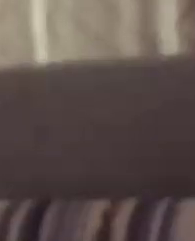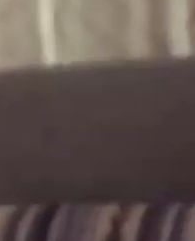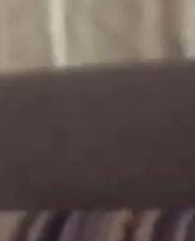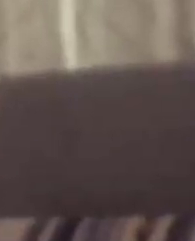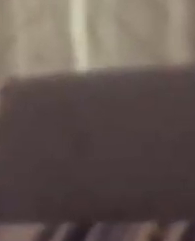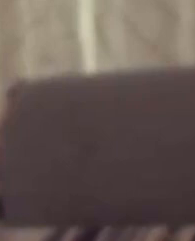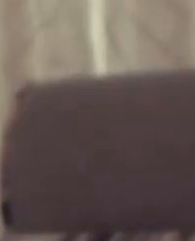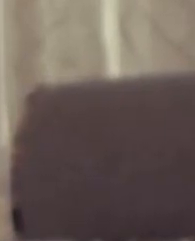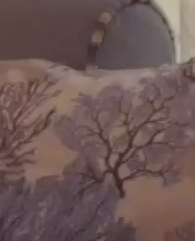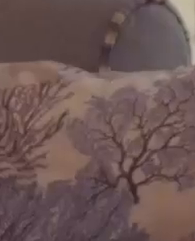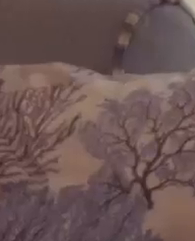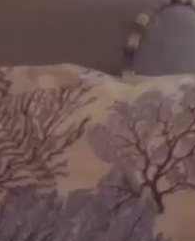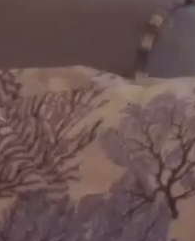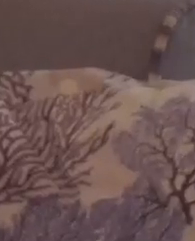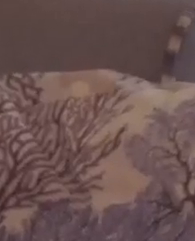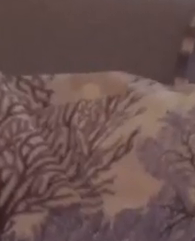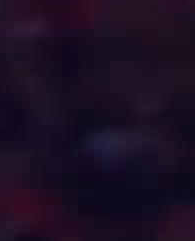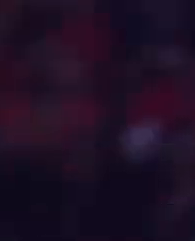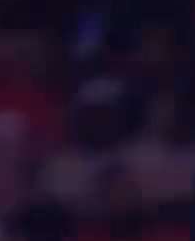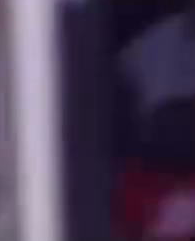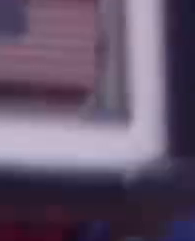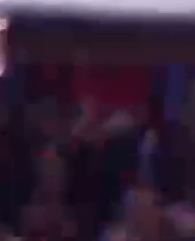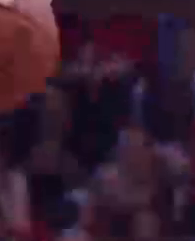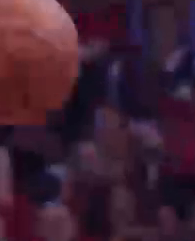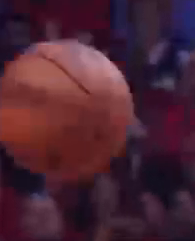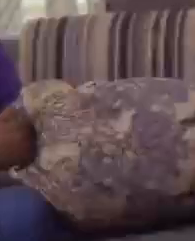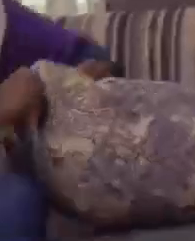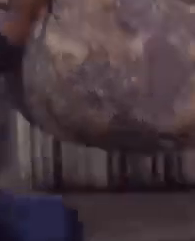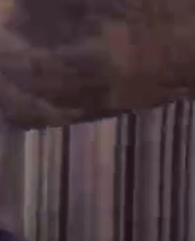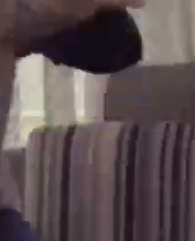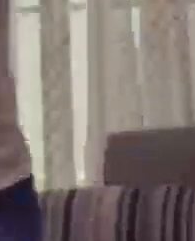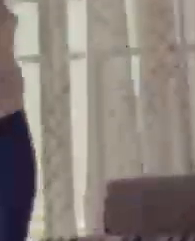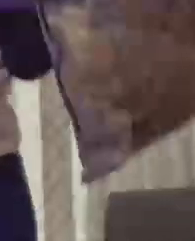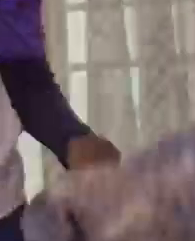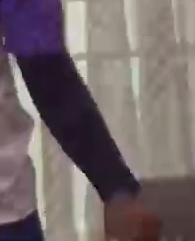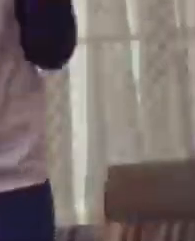Very close to a 5-second count. It. Mid-court. Kevin